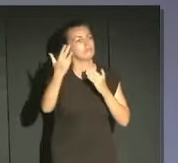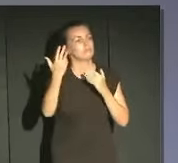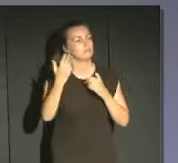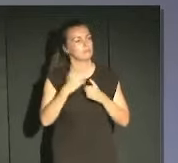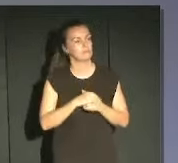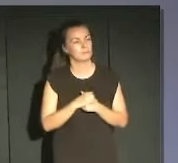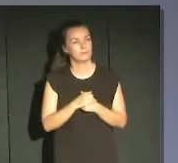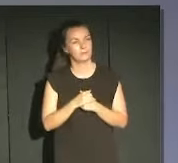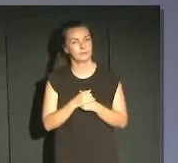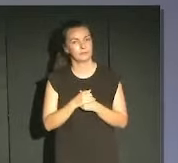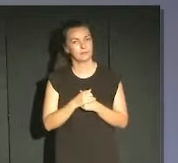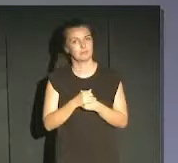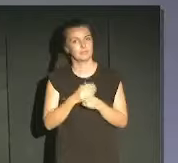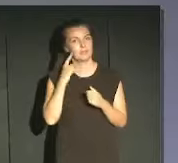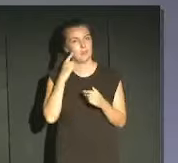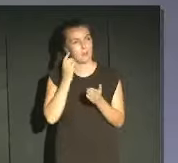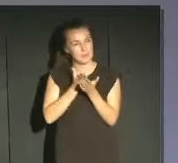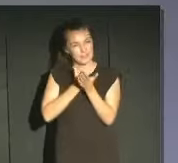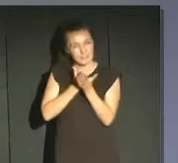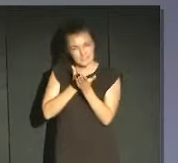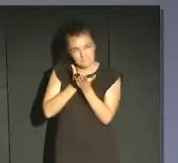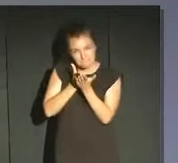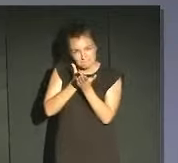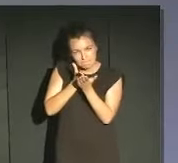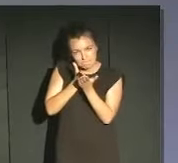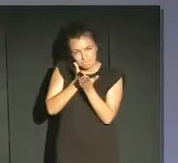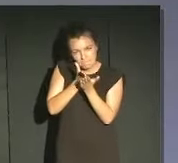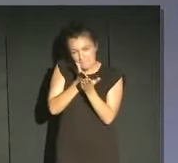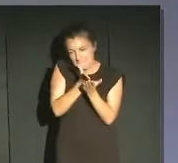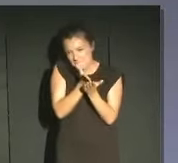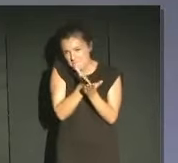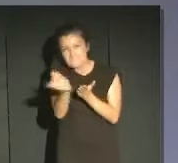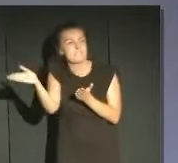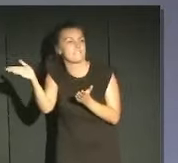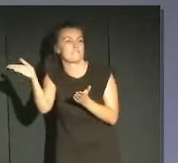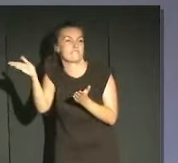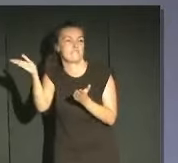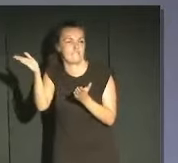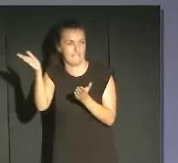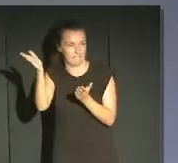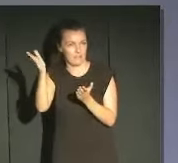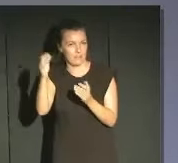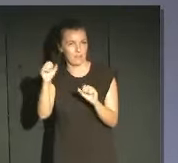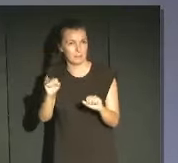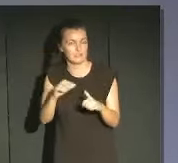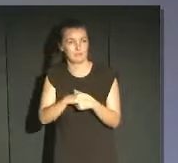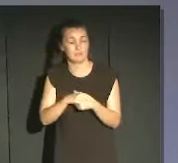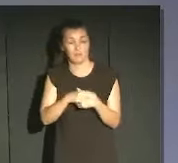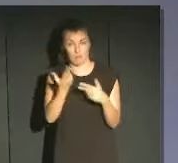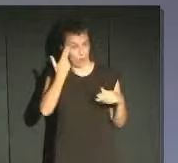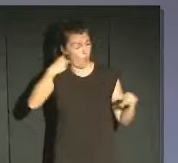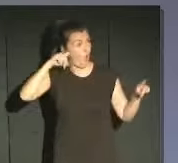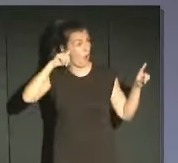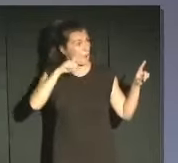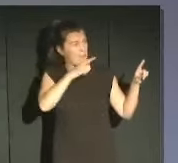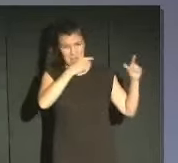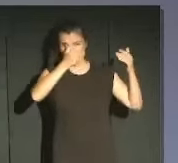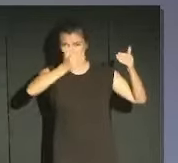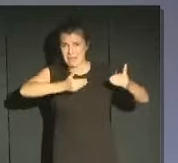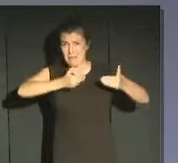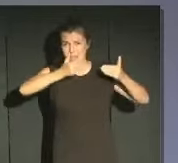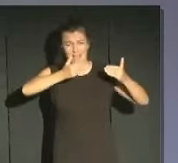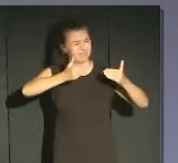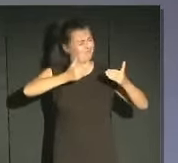pour le cap un cap différent un cap pour une autre Europe